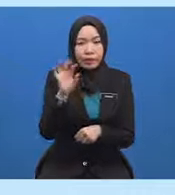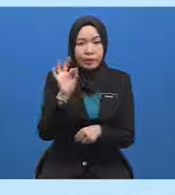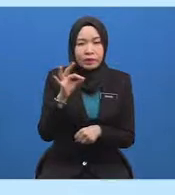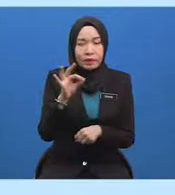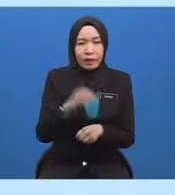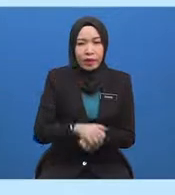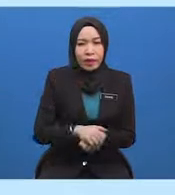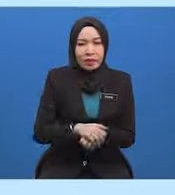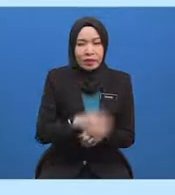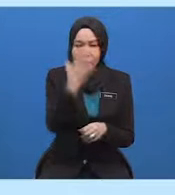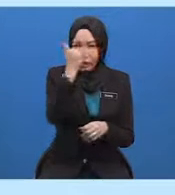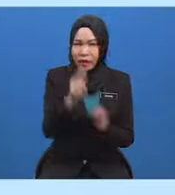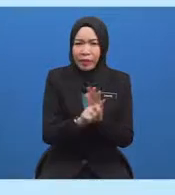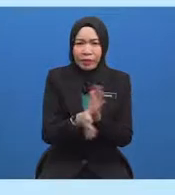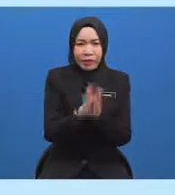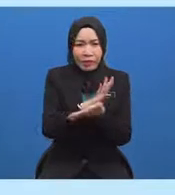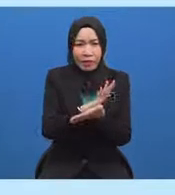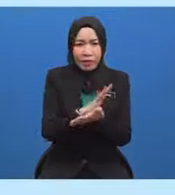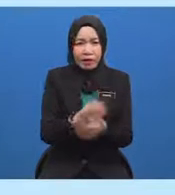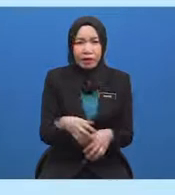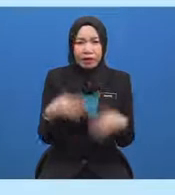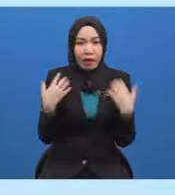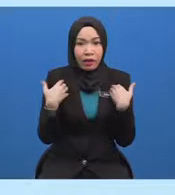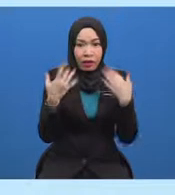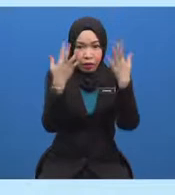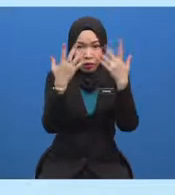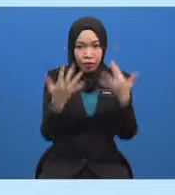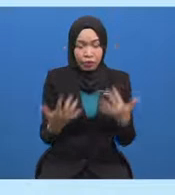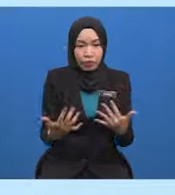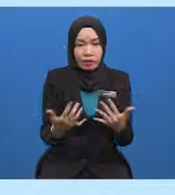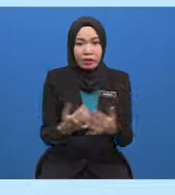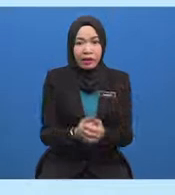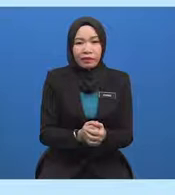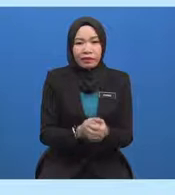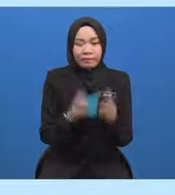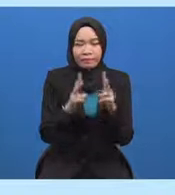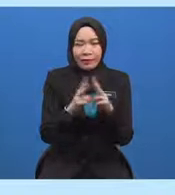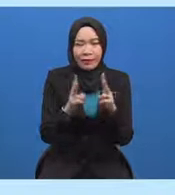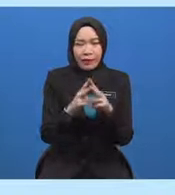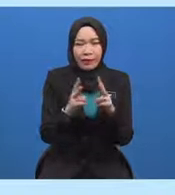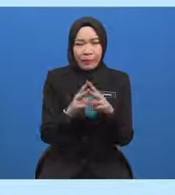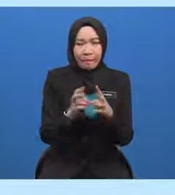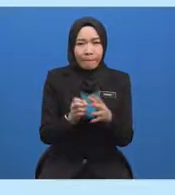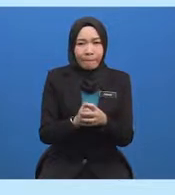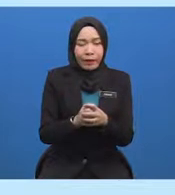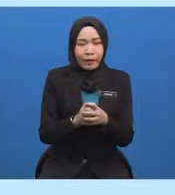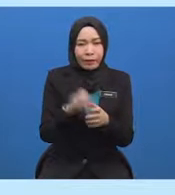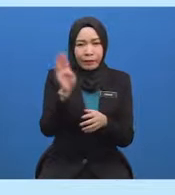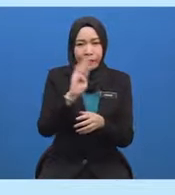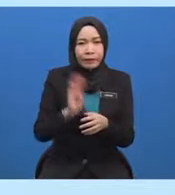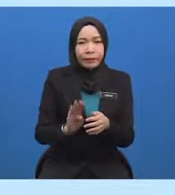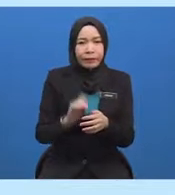lebat semasa musim monsun tragedi tersebut telah meragut 41 nyawa